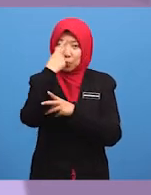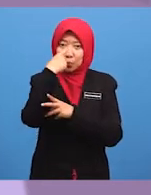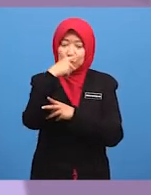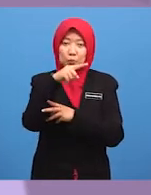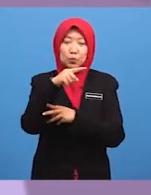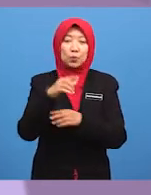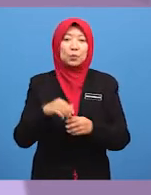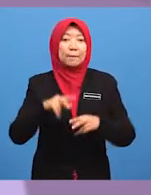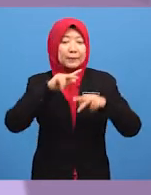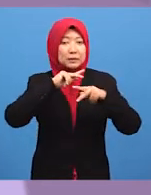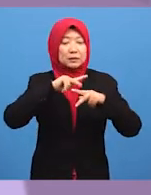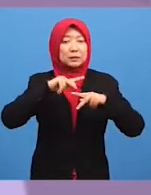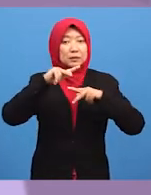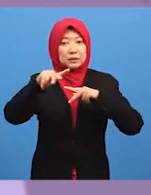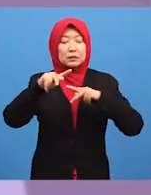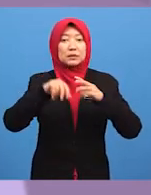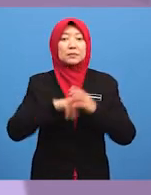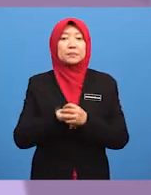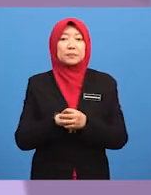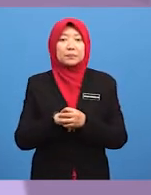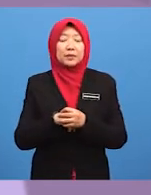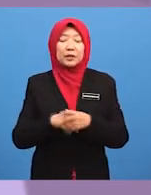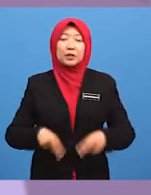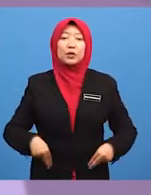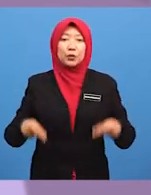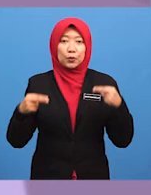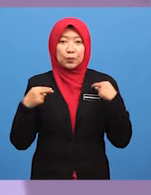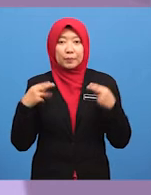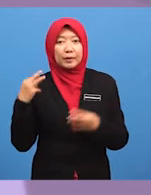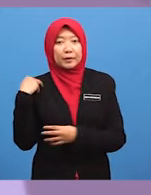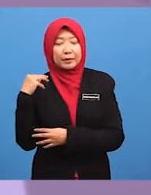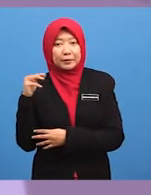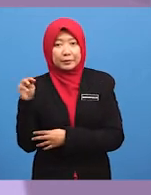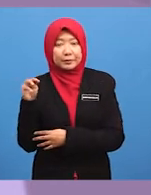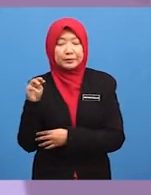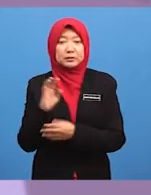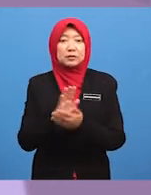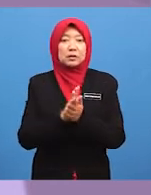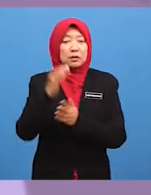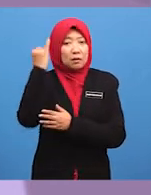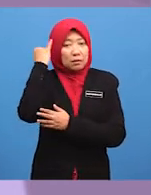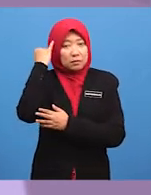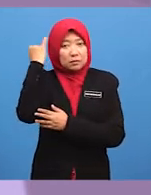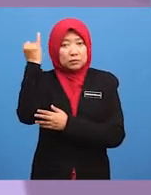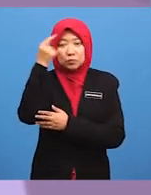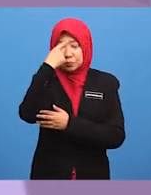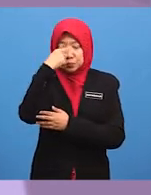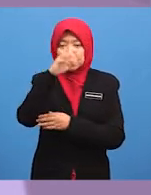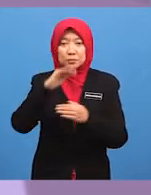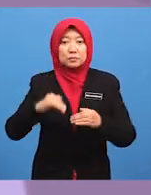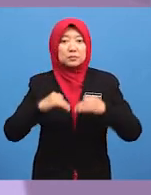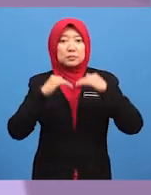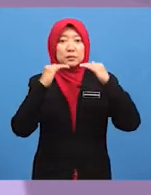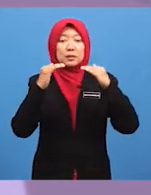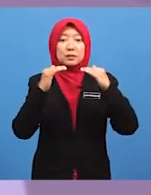untuk mempertingkatkan kehidupan mereka. Hal ini menjadi inspirasi kepada